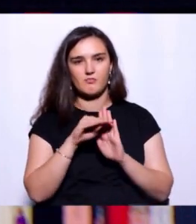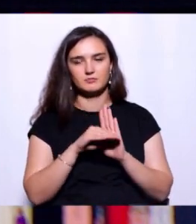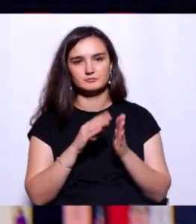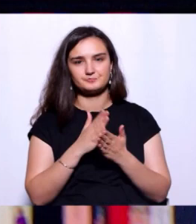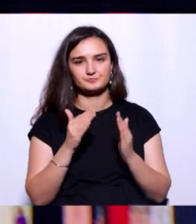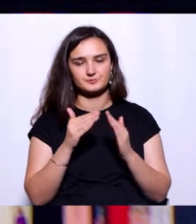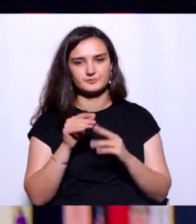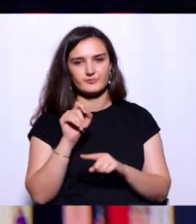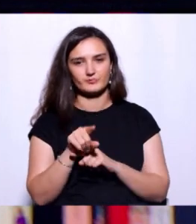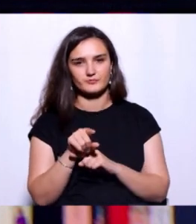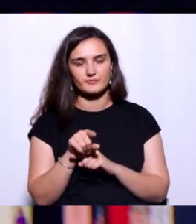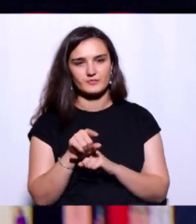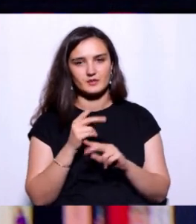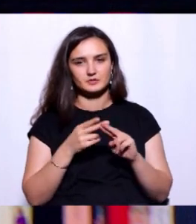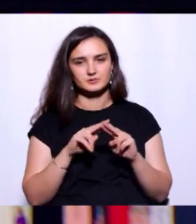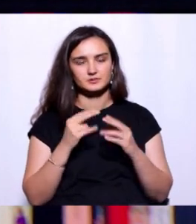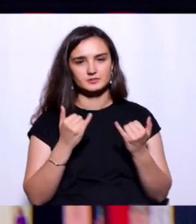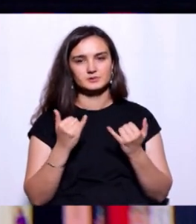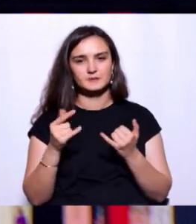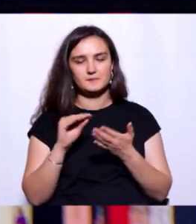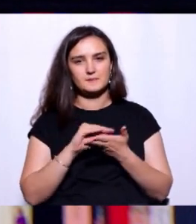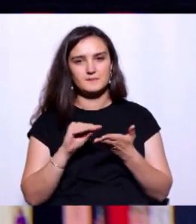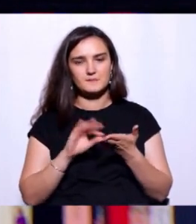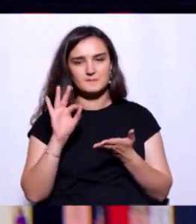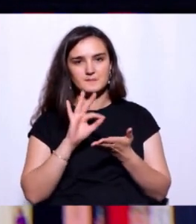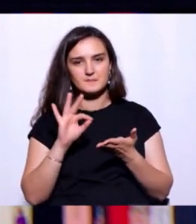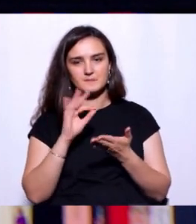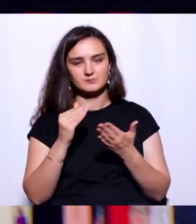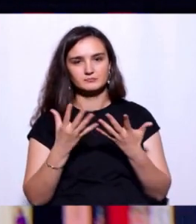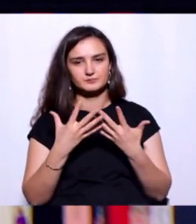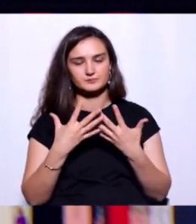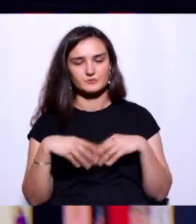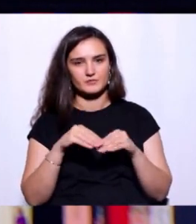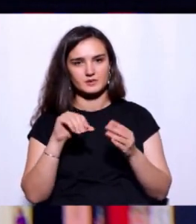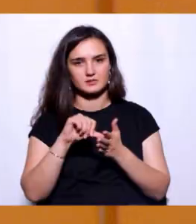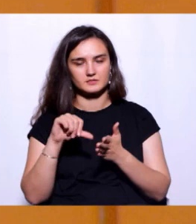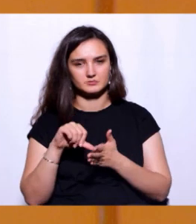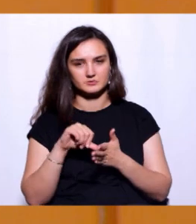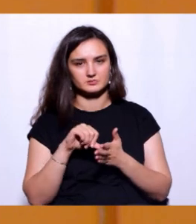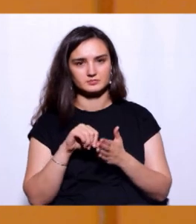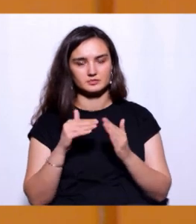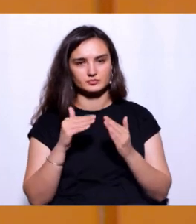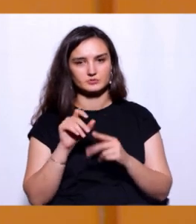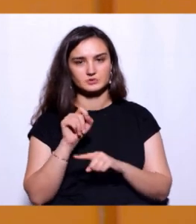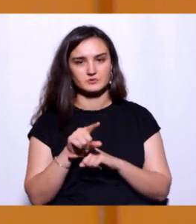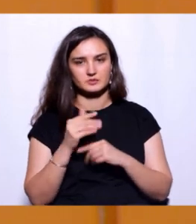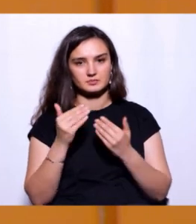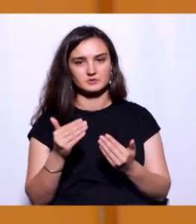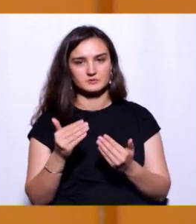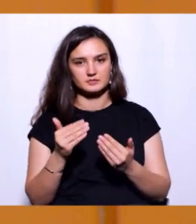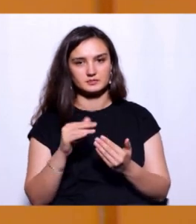the homework. So, for now, write about your family members. საშინაო